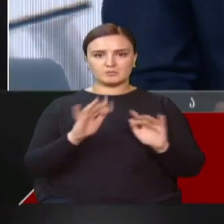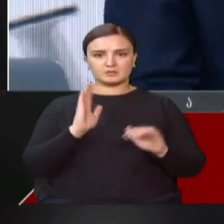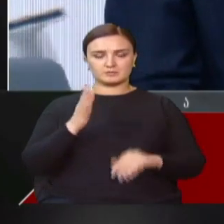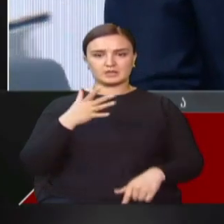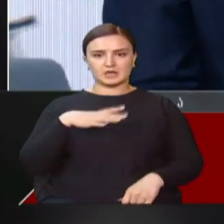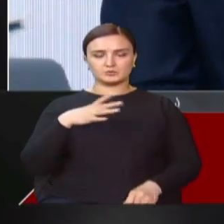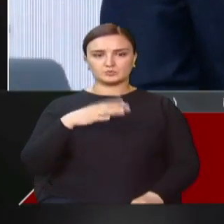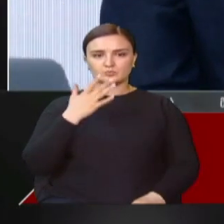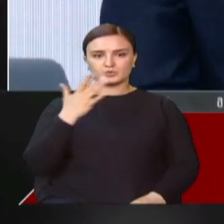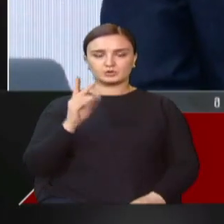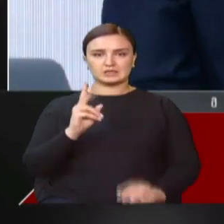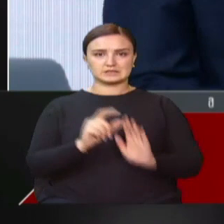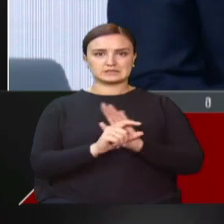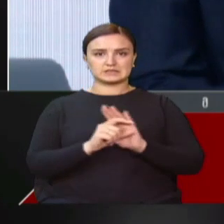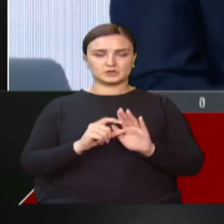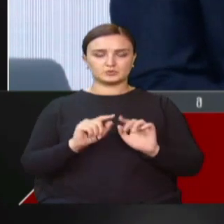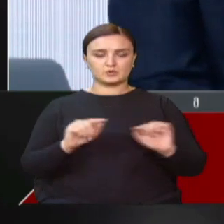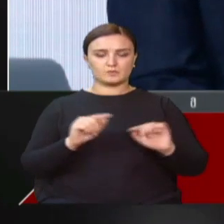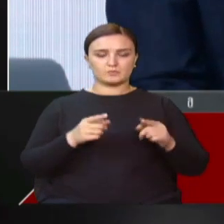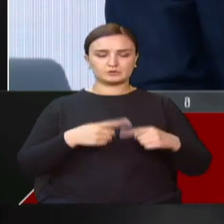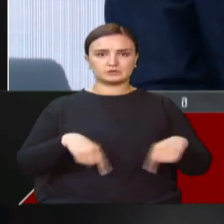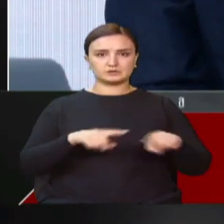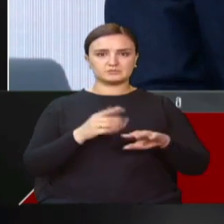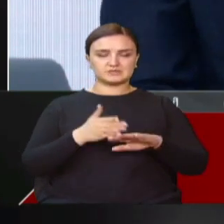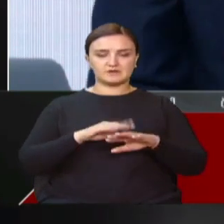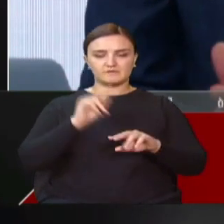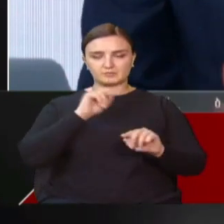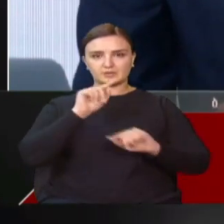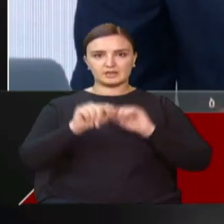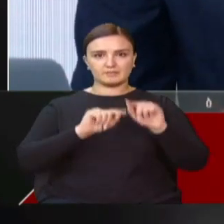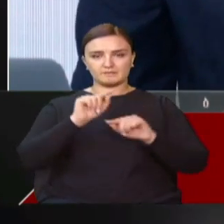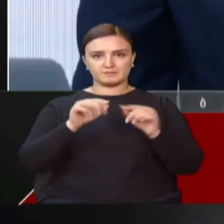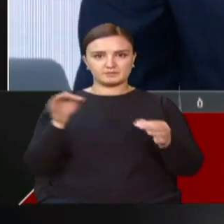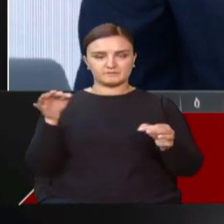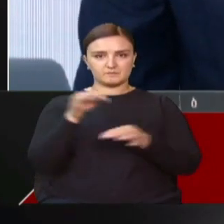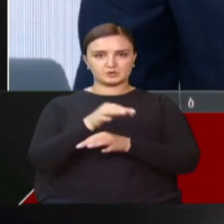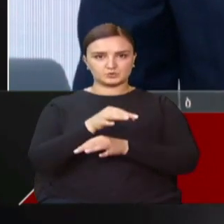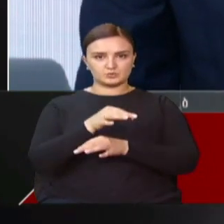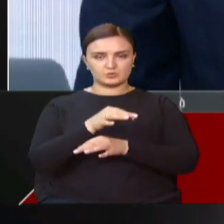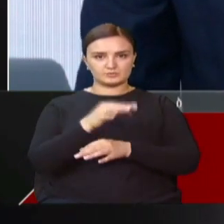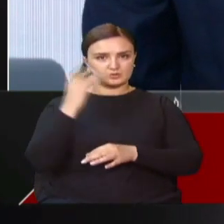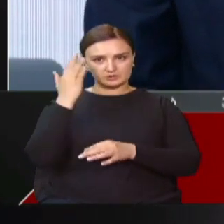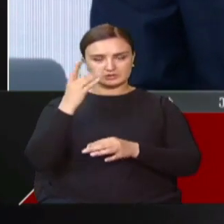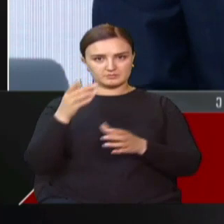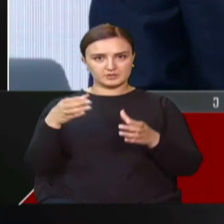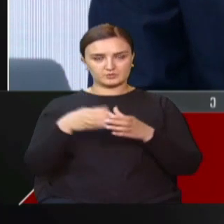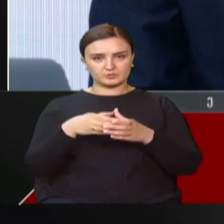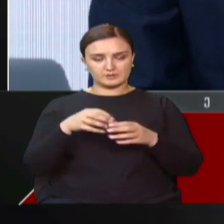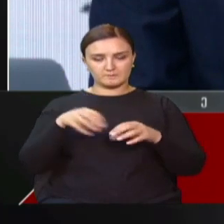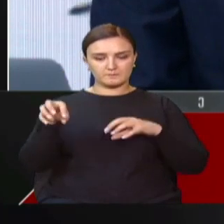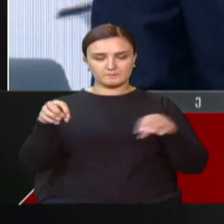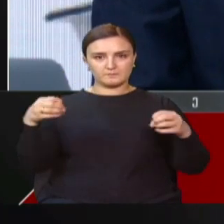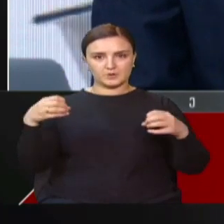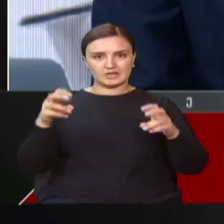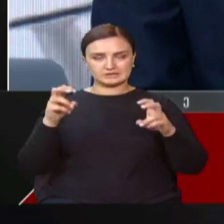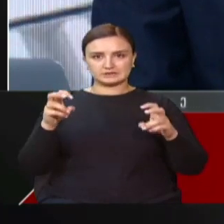ქართულ პოლიტიკაზე კანდიდატის სტატუსი? ოპოზიციის მწვავე ბრალდებებს, ასევე მწვავე ბრალდებებით პასუხობს მართველი გუნდი. პოლარიზაცია არ იკლებს